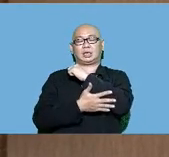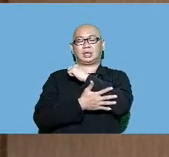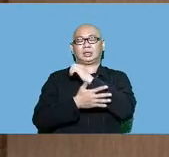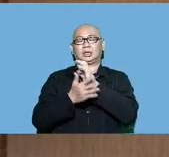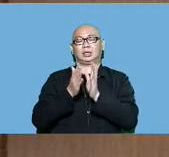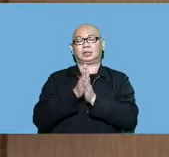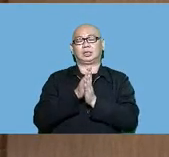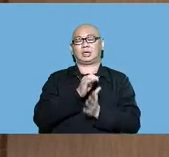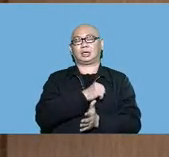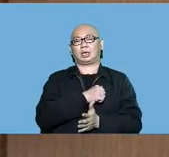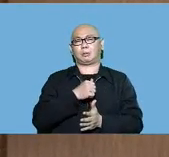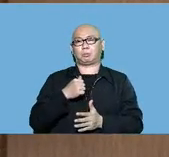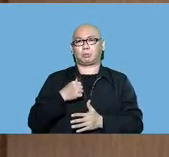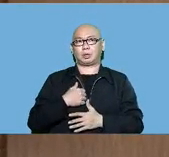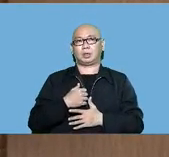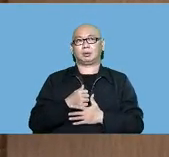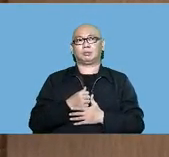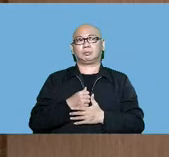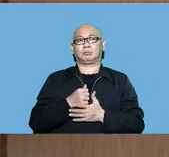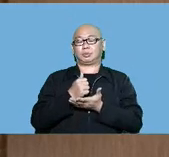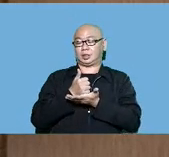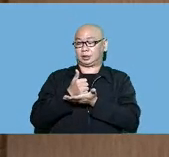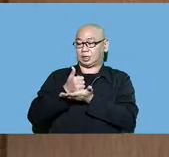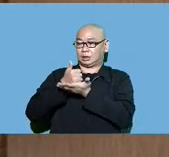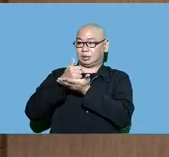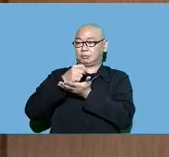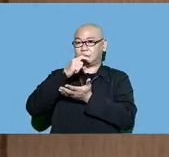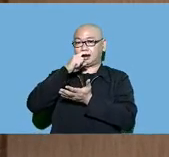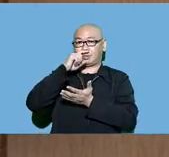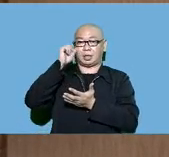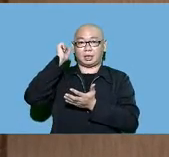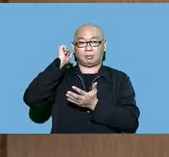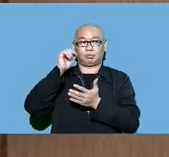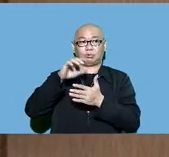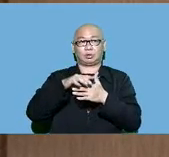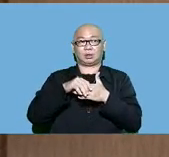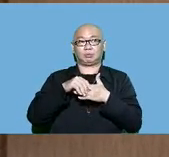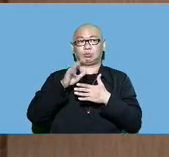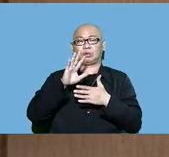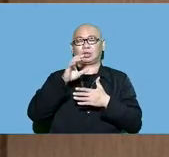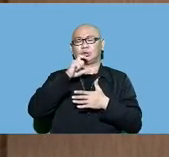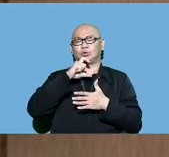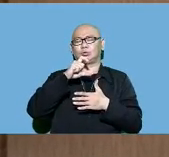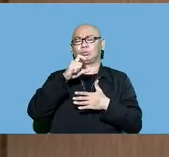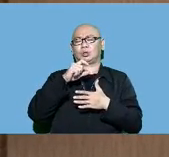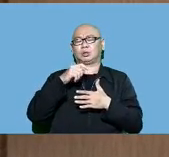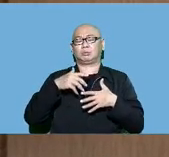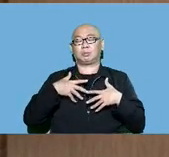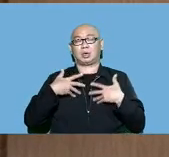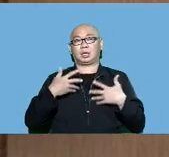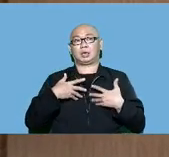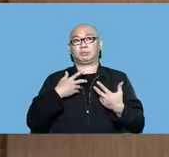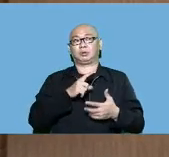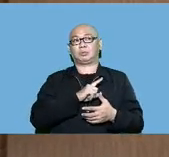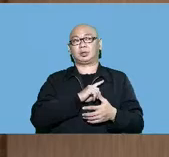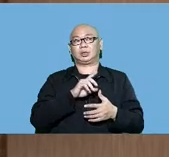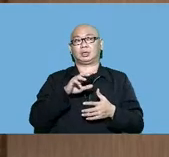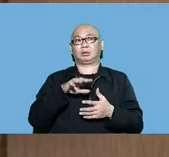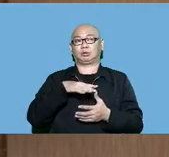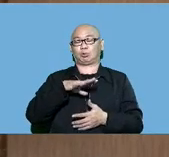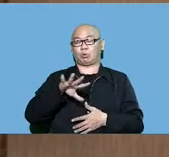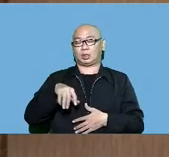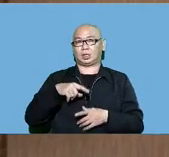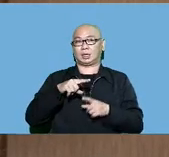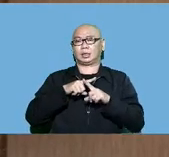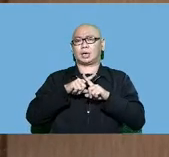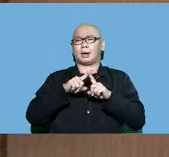agama. Prestasi yang Bapak dan Ibu raih bukan hanya kebanggaan pribadi dan keluarga,